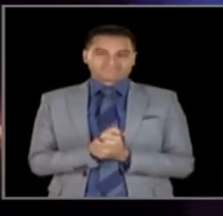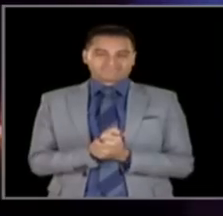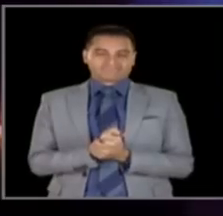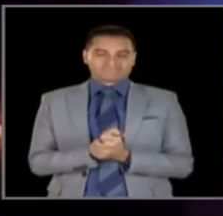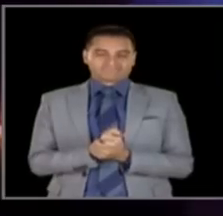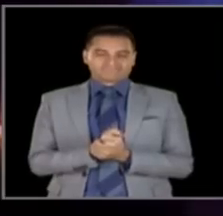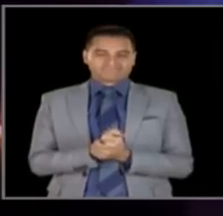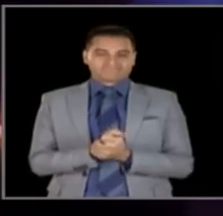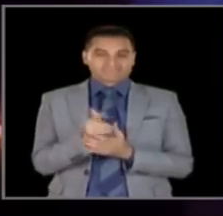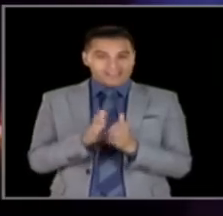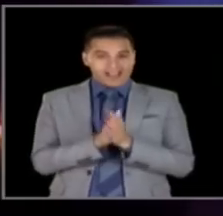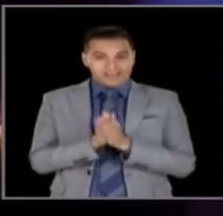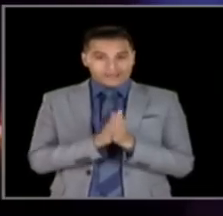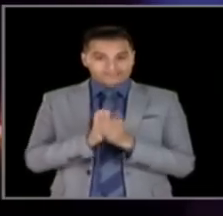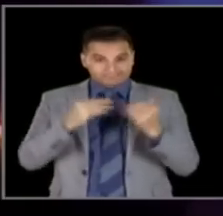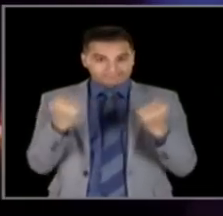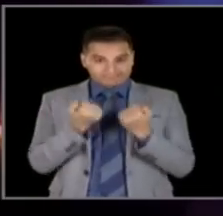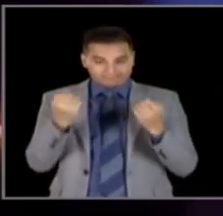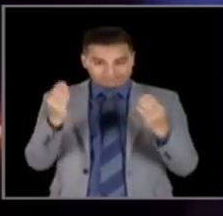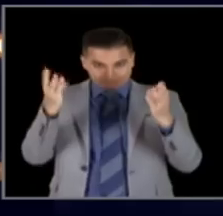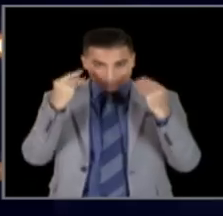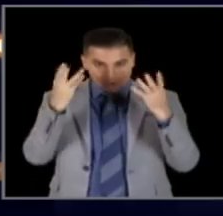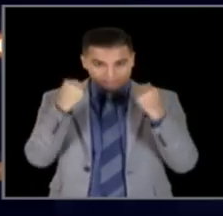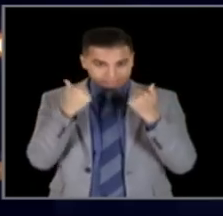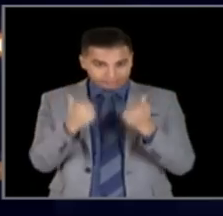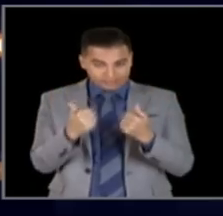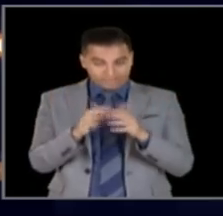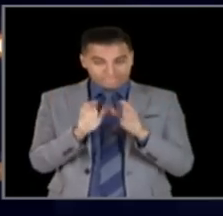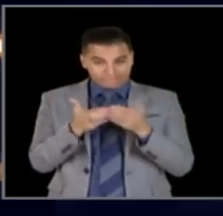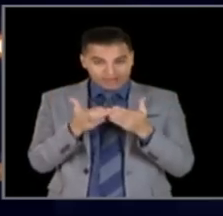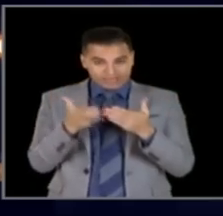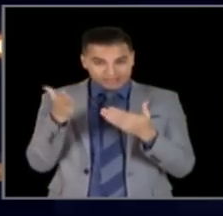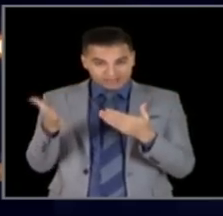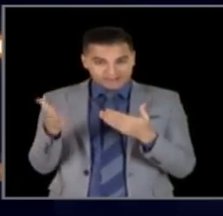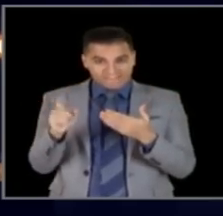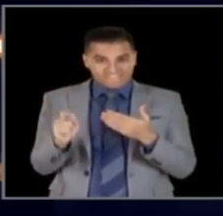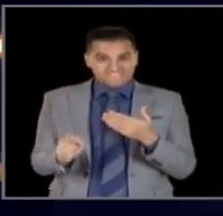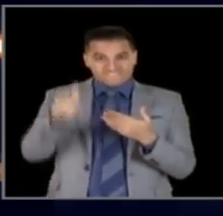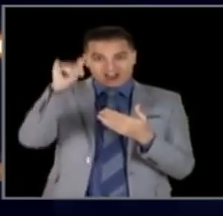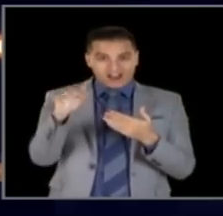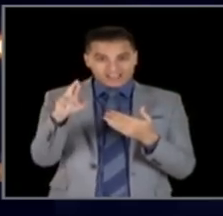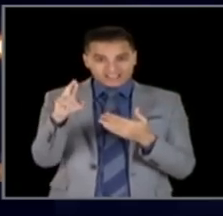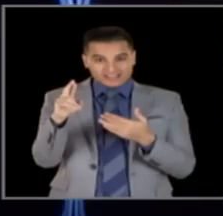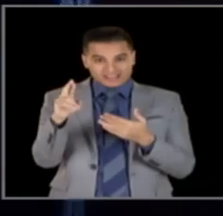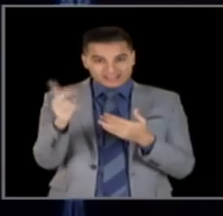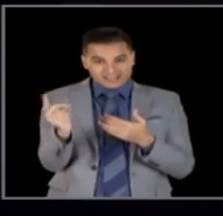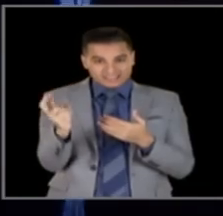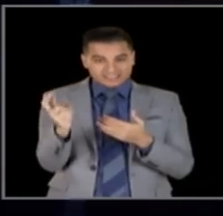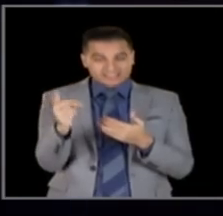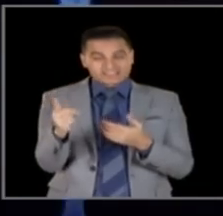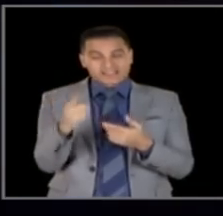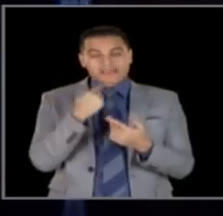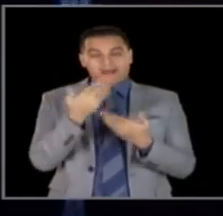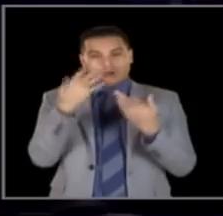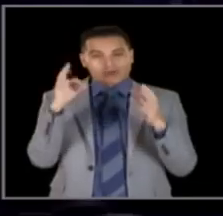شاء الله باذن الله. تعديت بشكل مختلف. الحمد لله. فريق فايترز بتمنى لكم كل التوفيق. نحيي كل فريق فايترز.